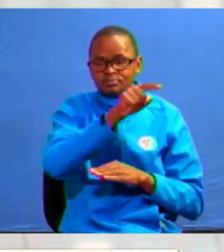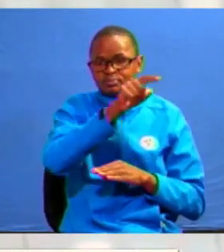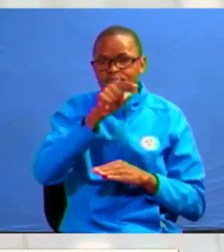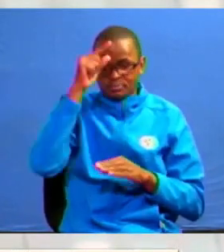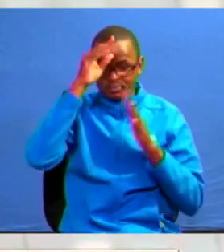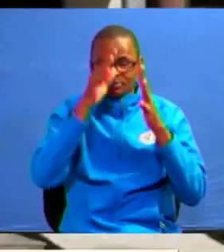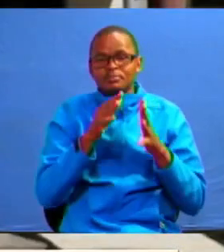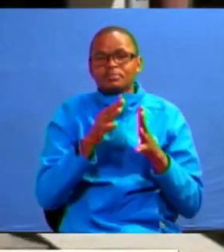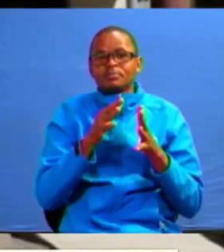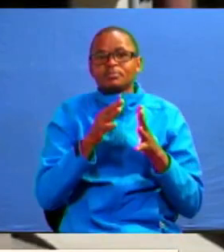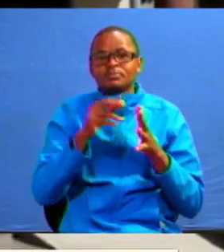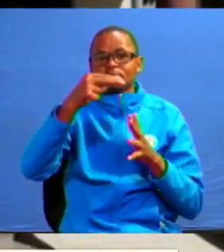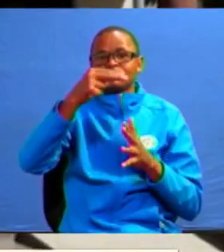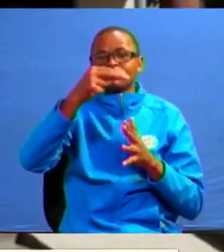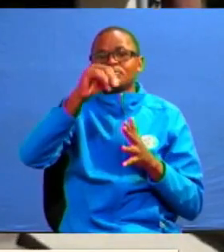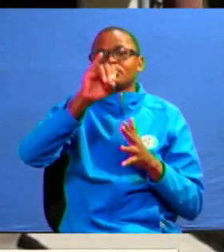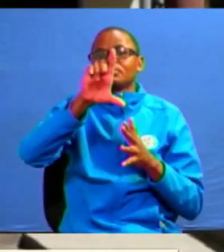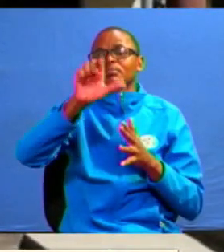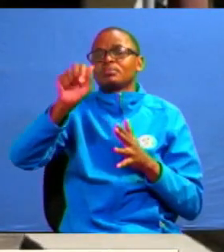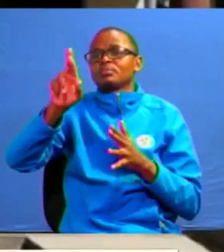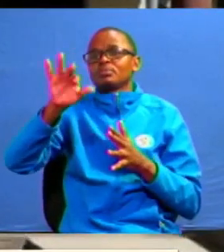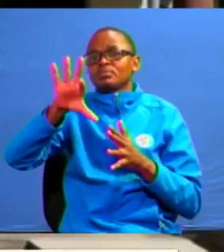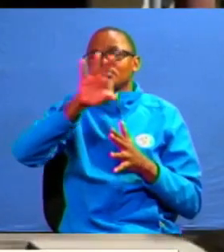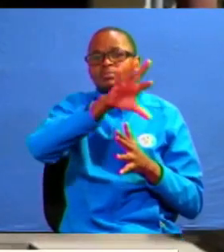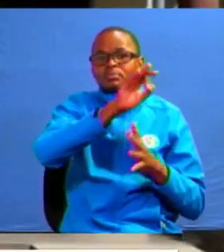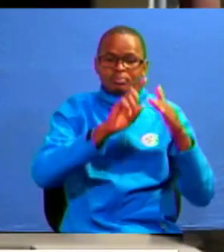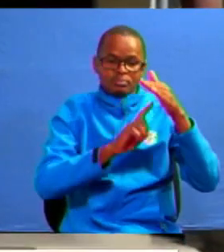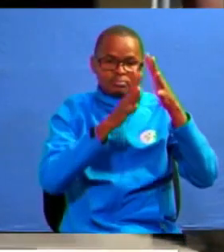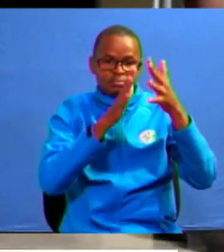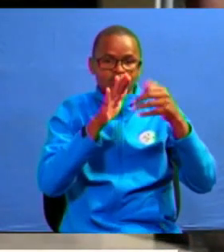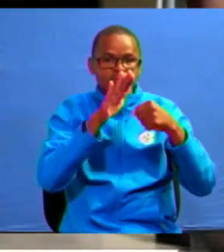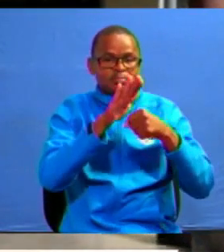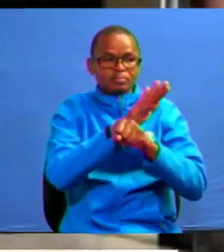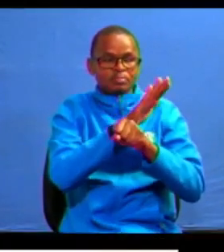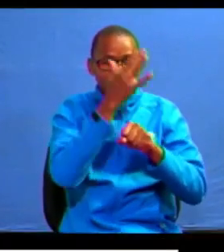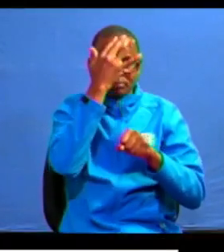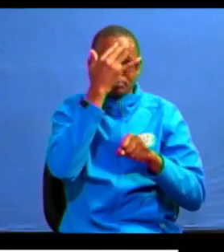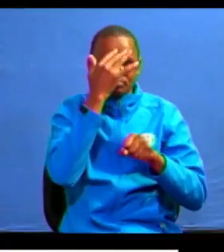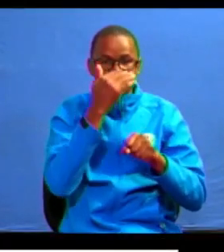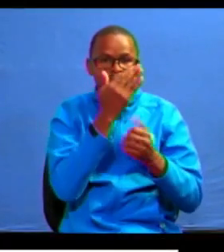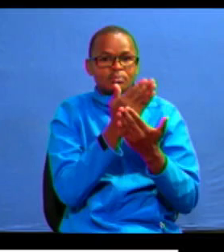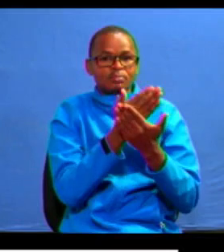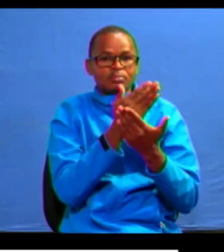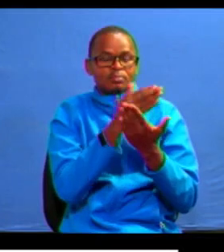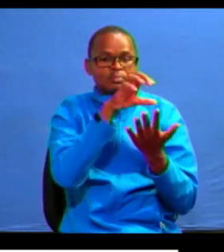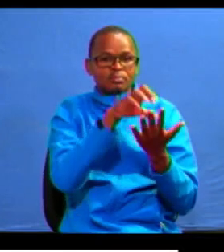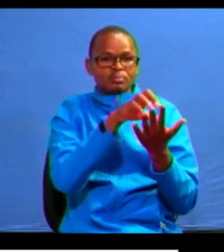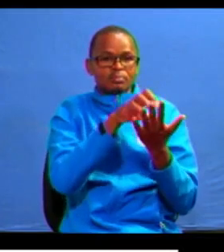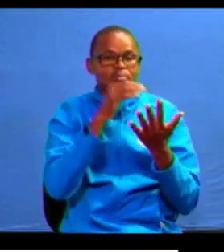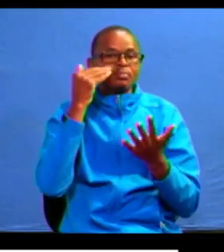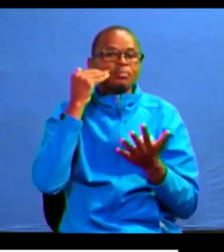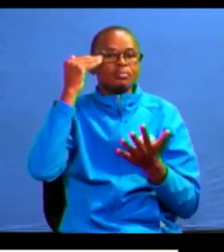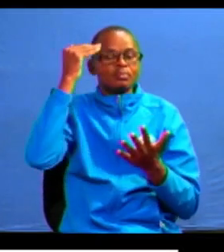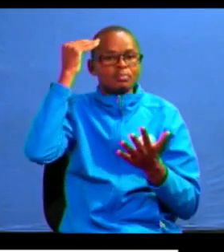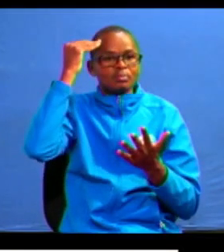gavana wa Bomet Hilary Barchok kuteua baraza la mawaziri kikamilifu kufuatia kuwasilishwa kwa kesi mahakamani